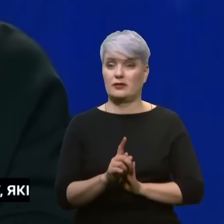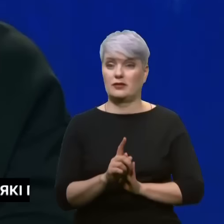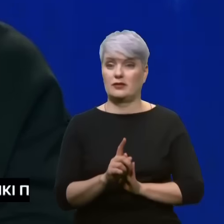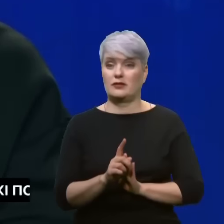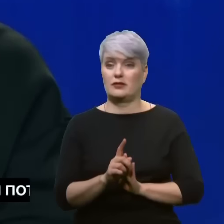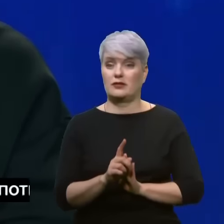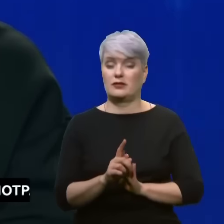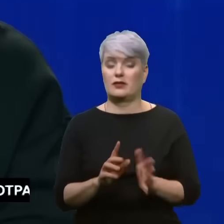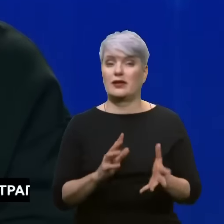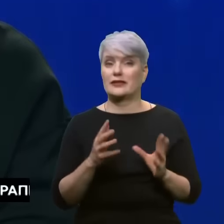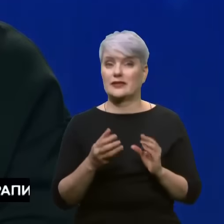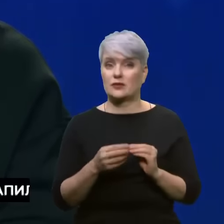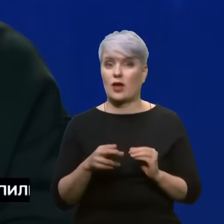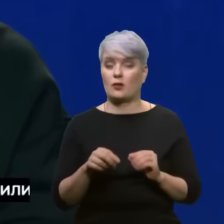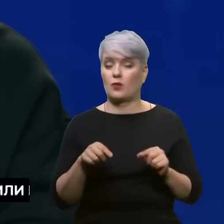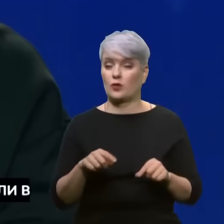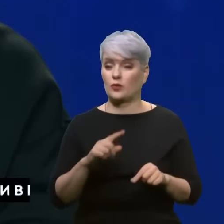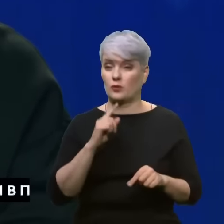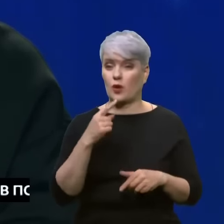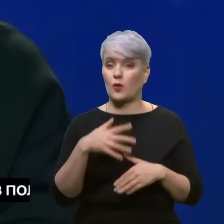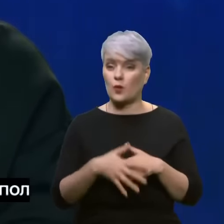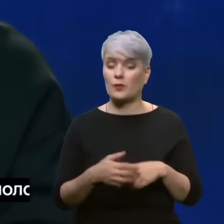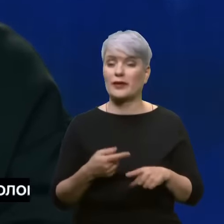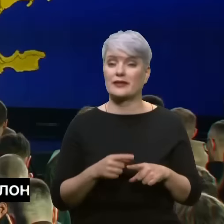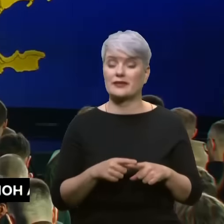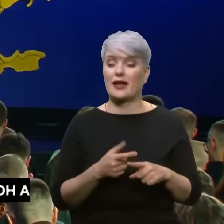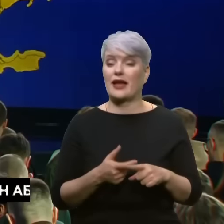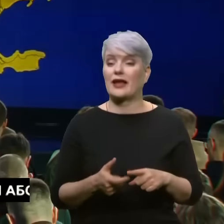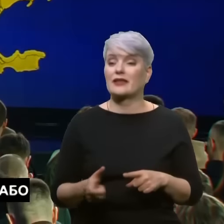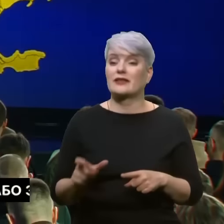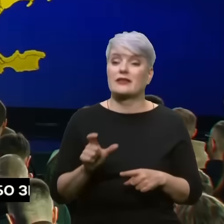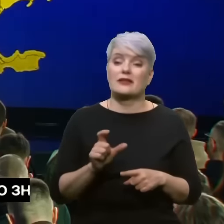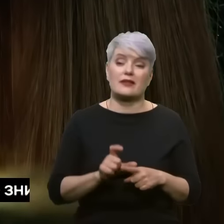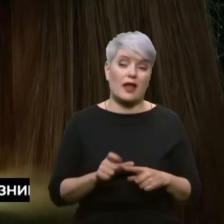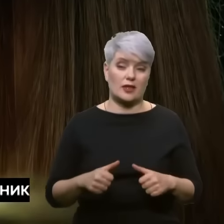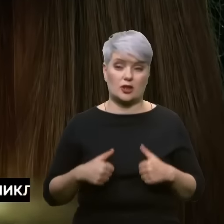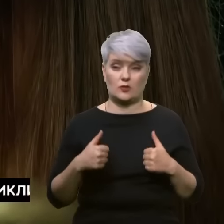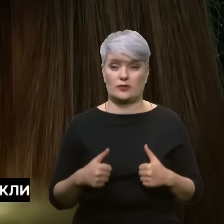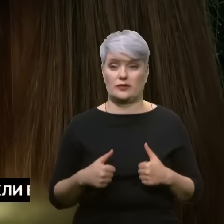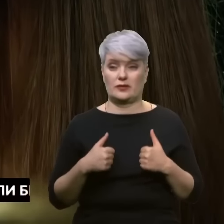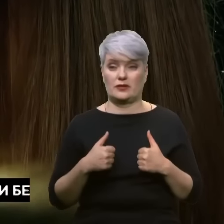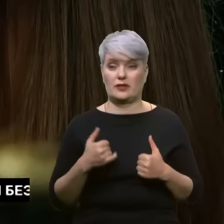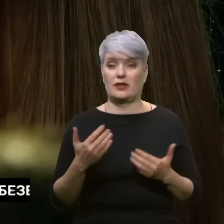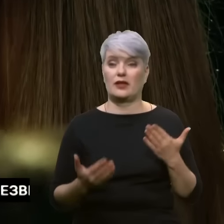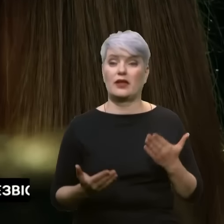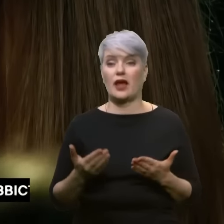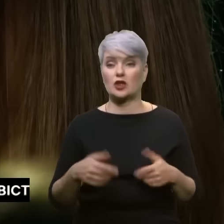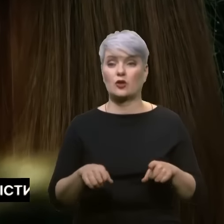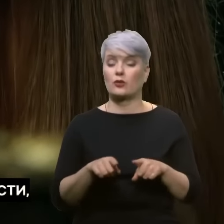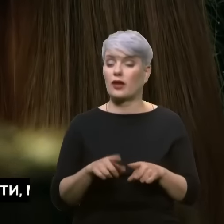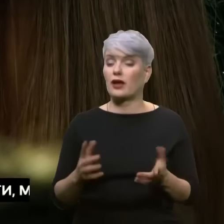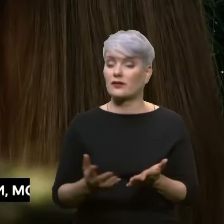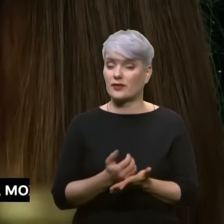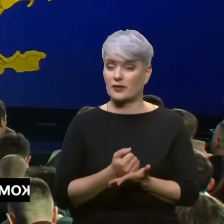ну, судячи по цьому році, ви розумієте, що це найзусилля, так? І якщо так